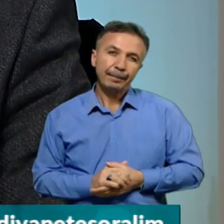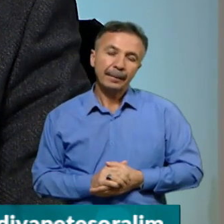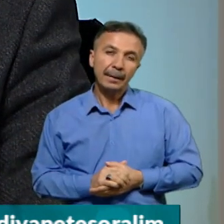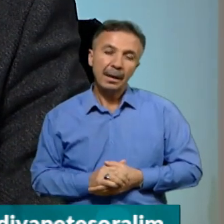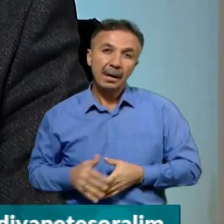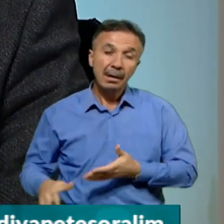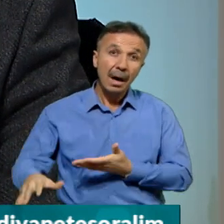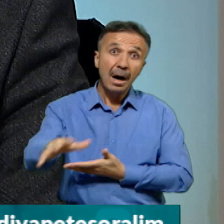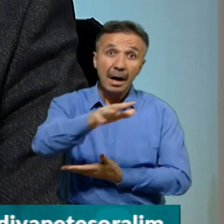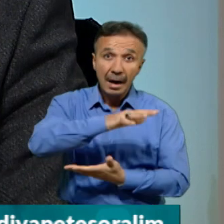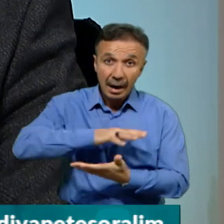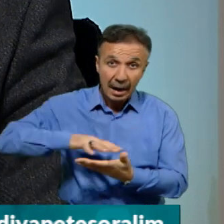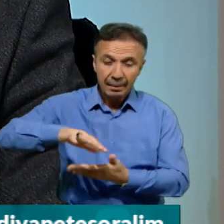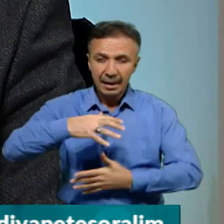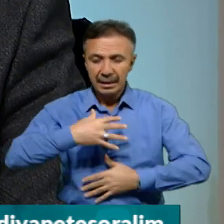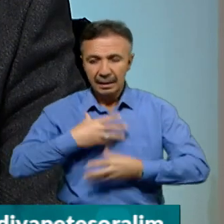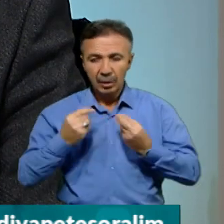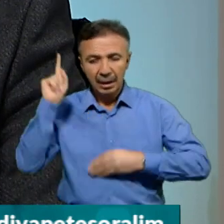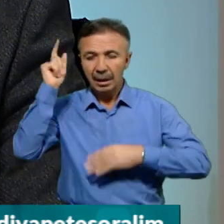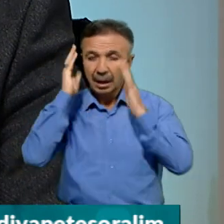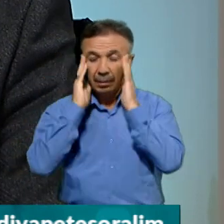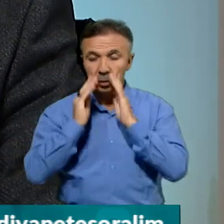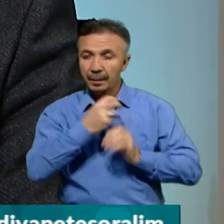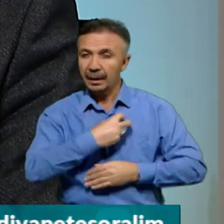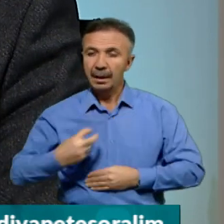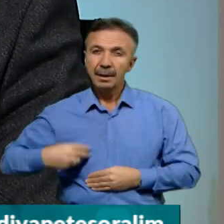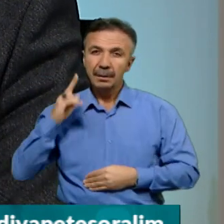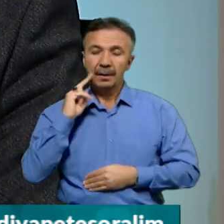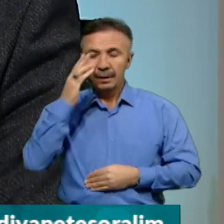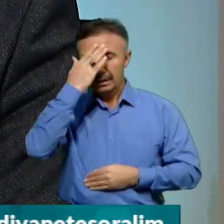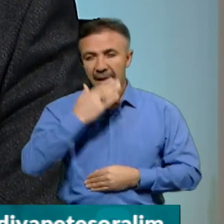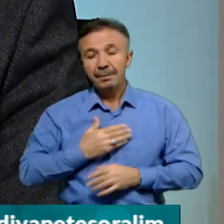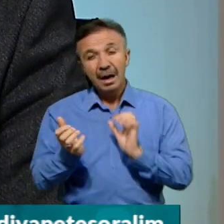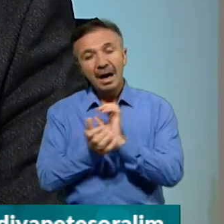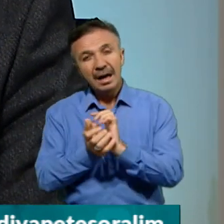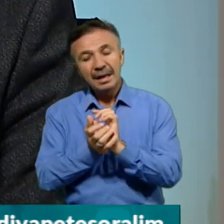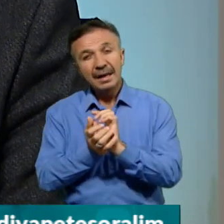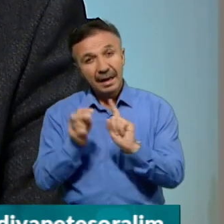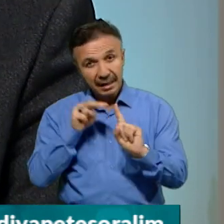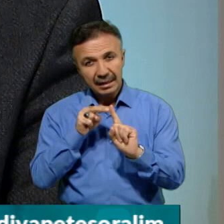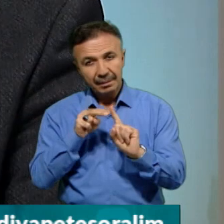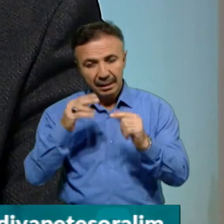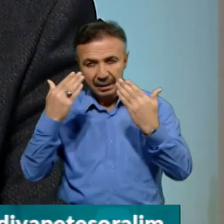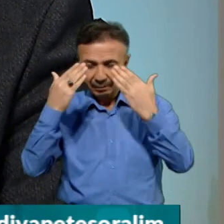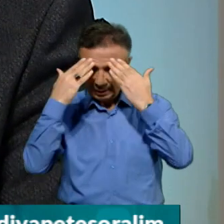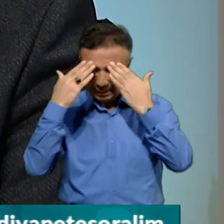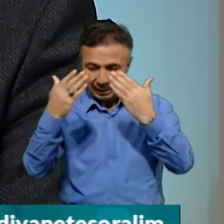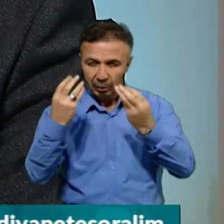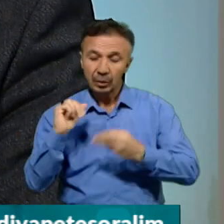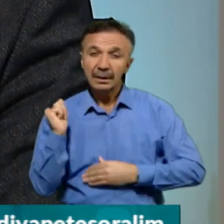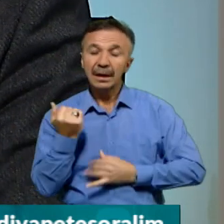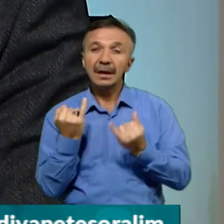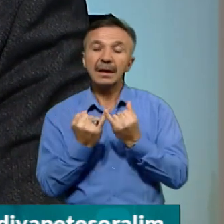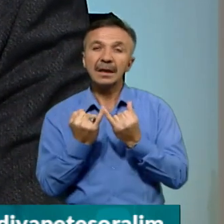Elhamdülillahi rabbil alemin o Salât ve selâm ala rasulina Muhammedin ve ala alihi ve sahbihi ecmain değerli